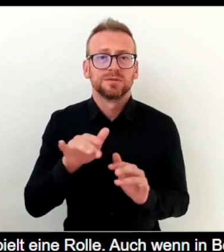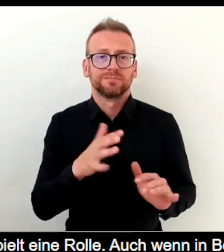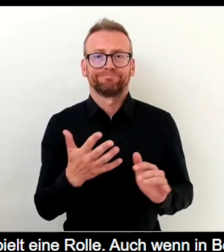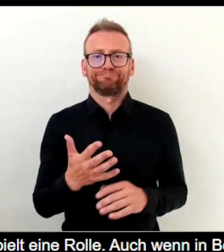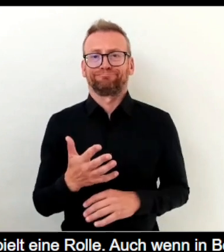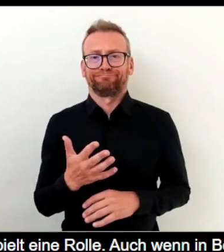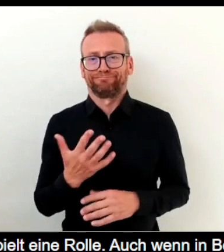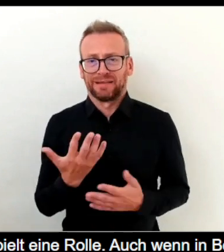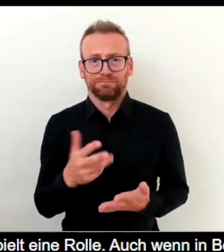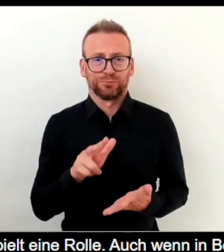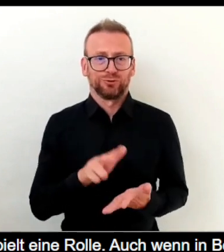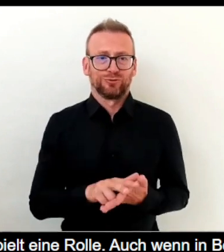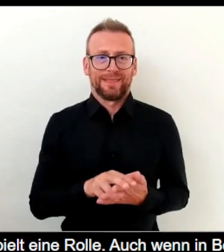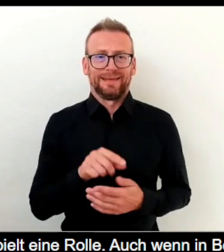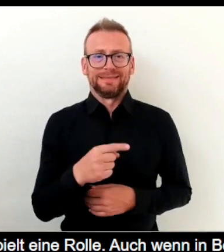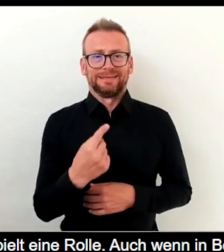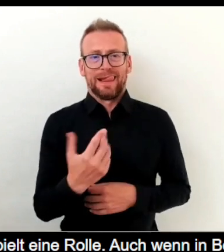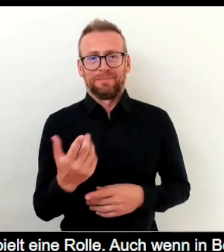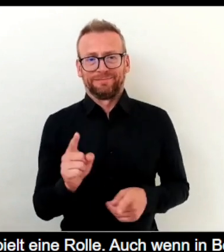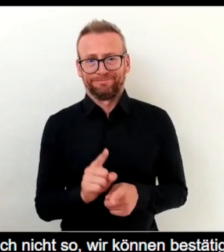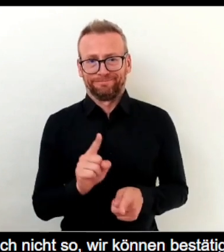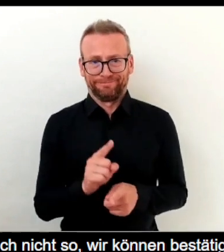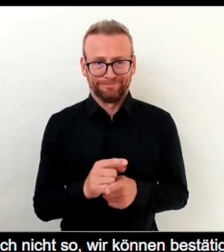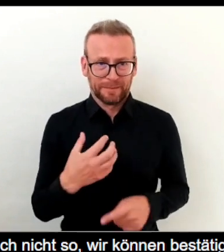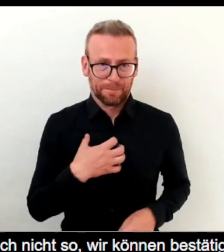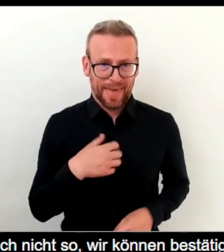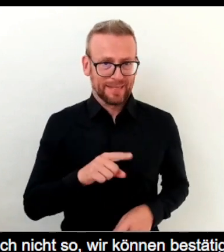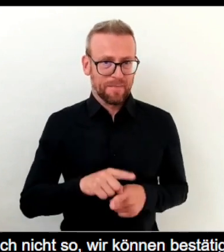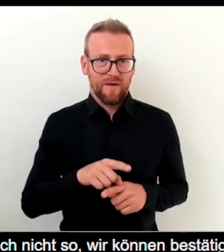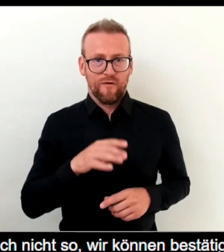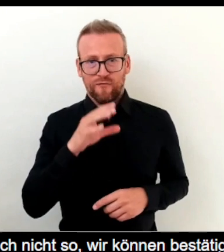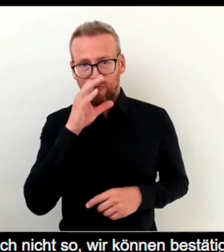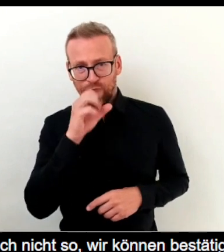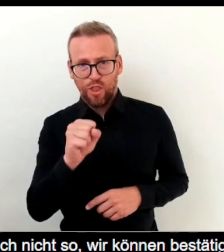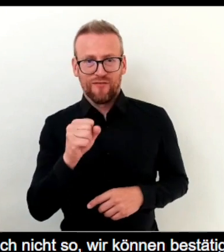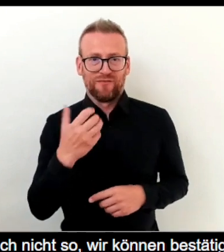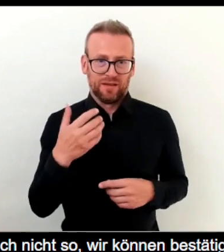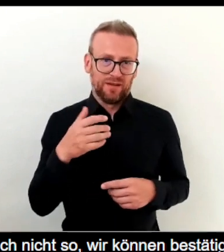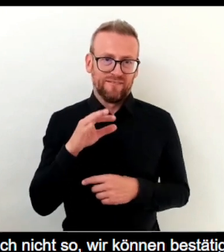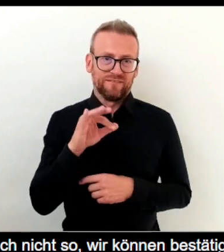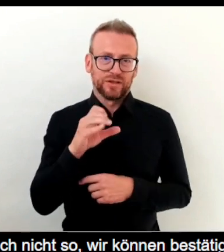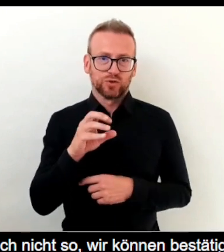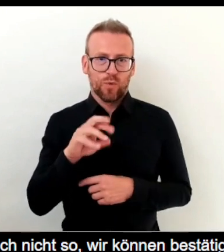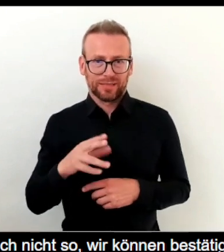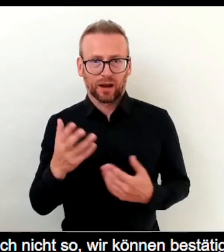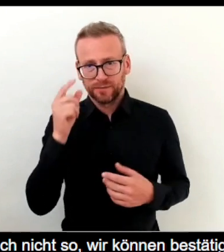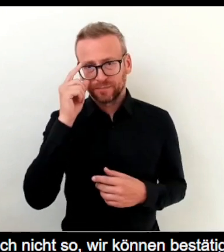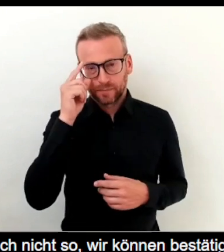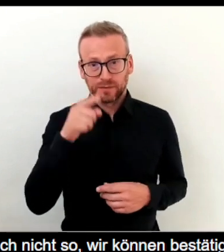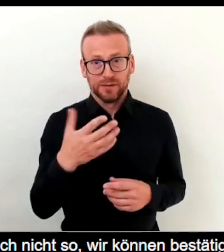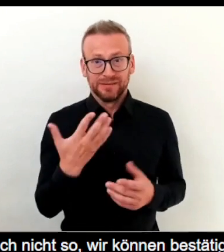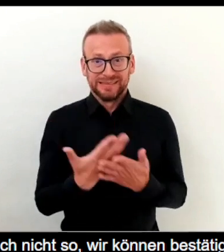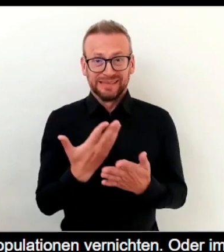letzter Satz noch für Bayreuth heute. Heute ist es ja Wagner. Ich bin sehr gespannt, wie die Aufführung heute wird. Es steht aber nicht nur die heutige